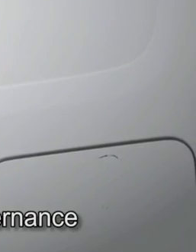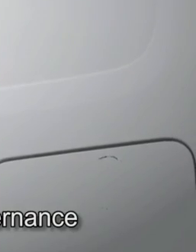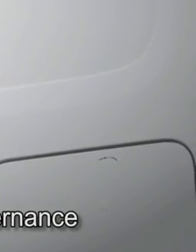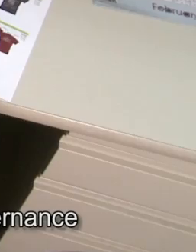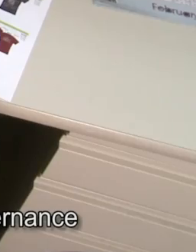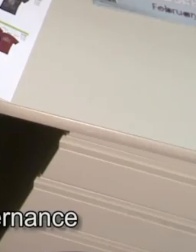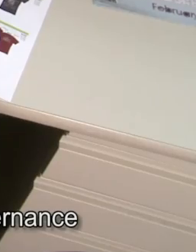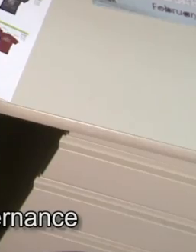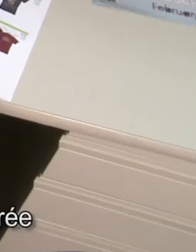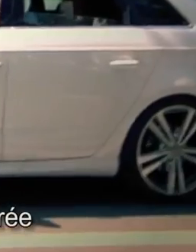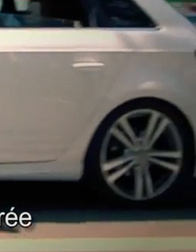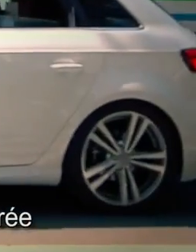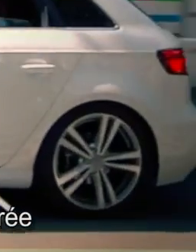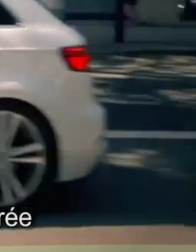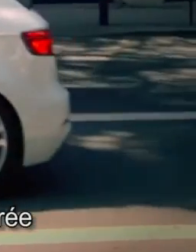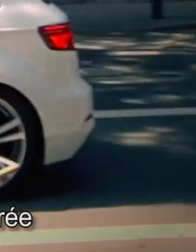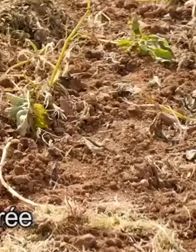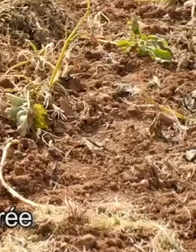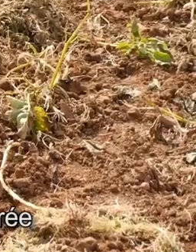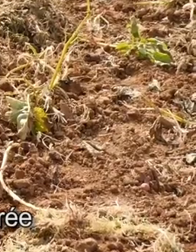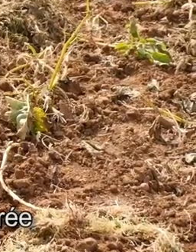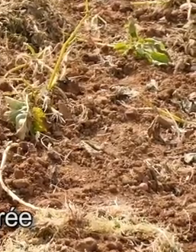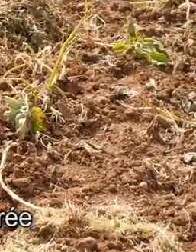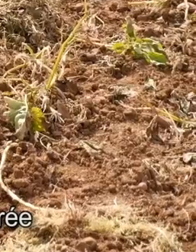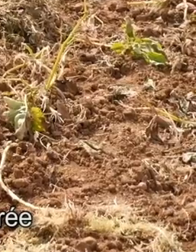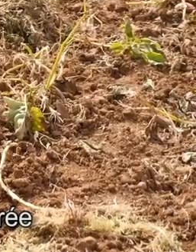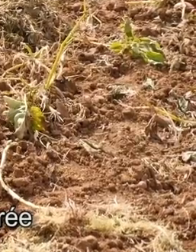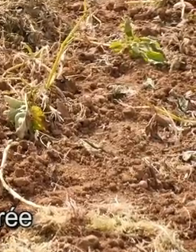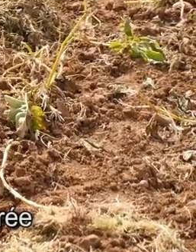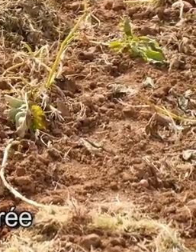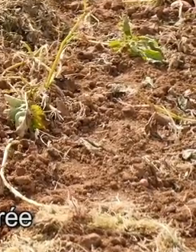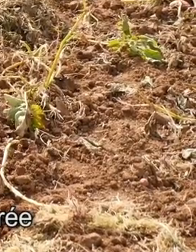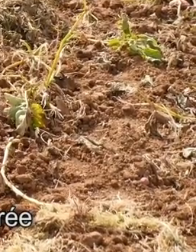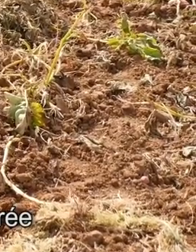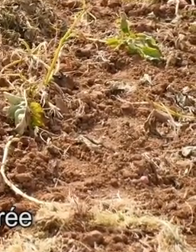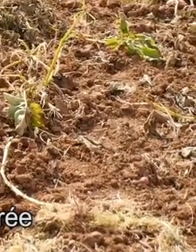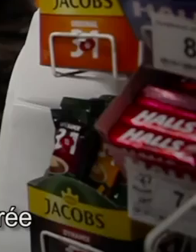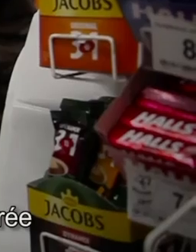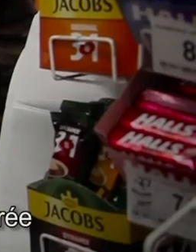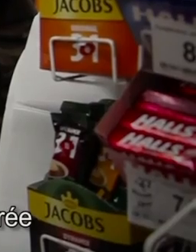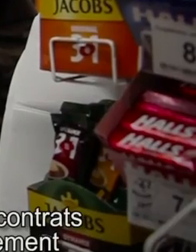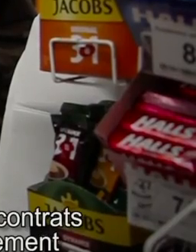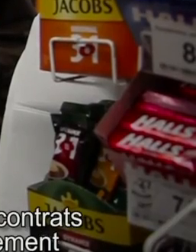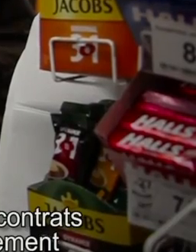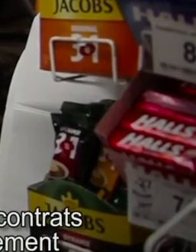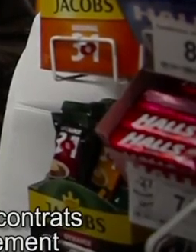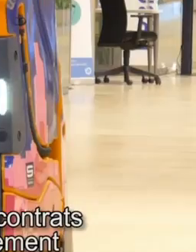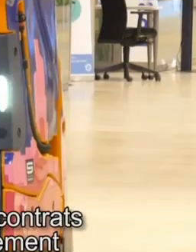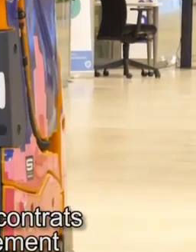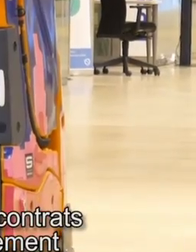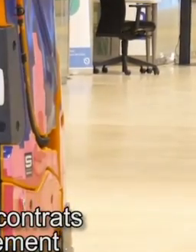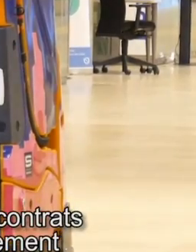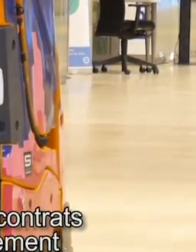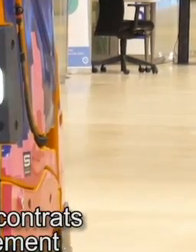l'intérim et l'alternance. Plus de 85% des embauches se font en CDD et leur durée a considérablement baissé. La crise sanitaire et